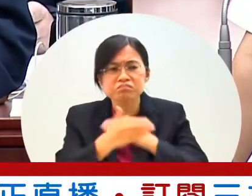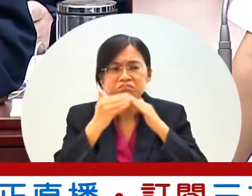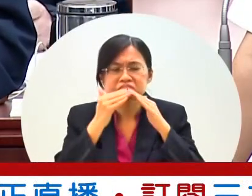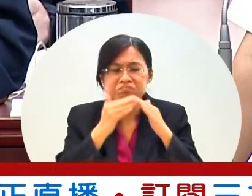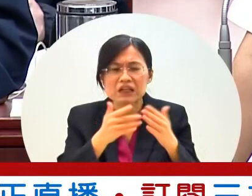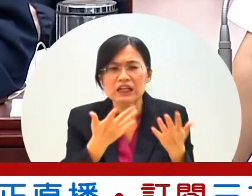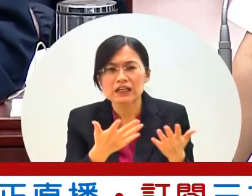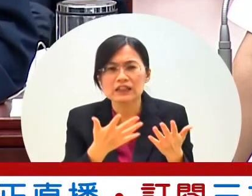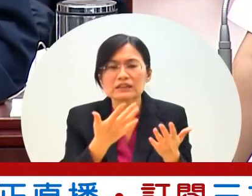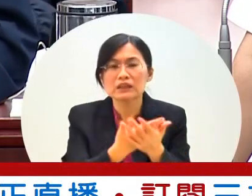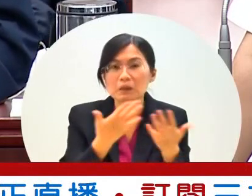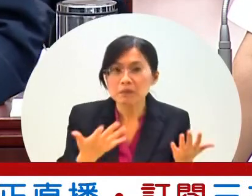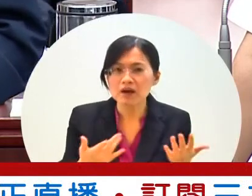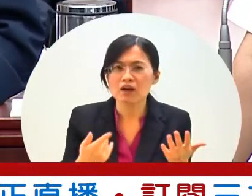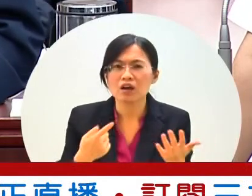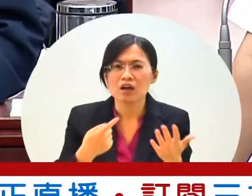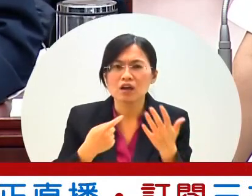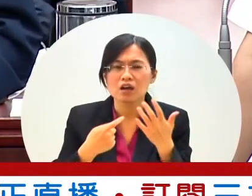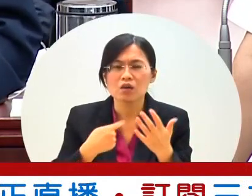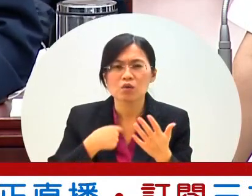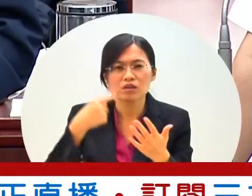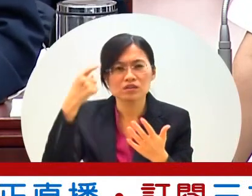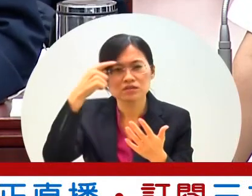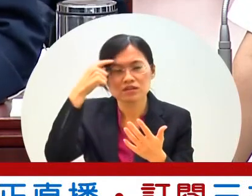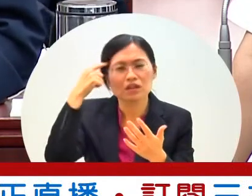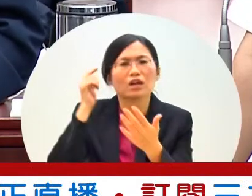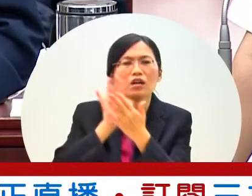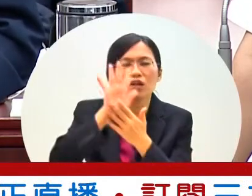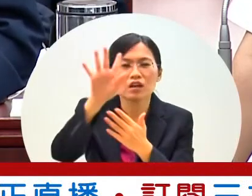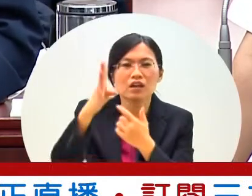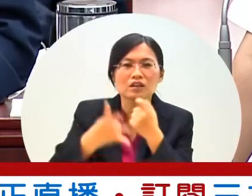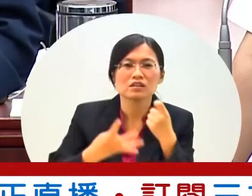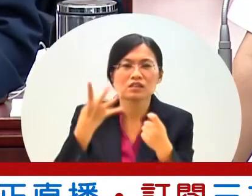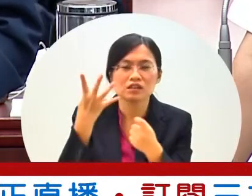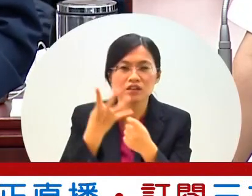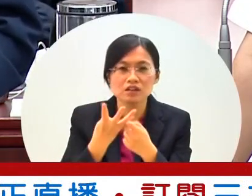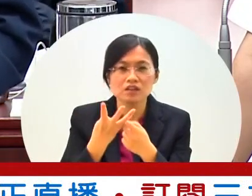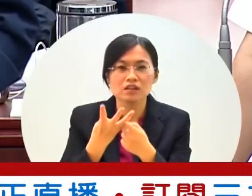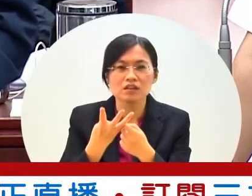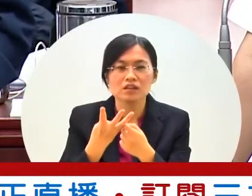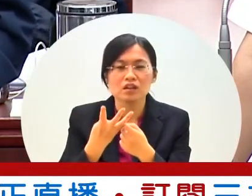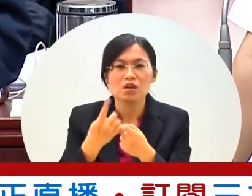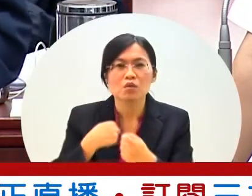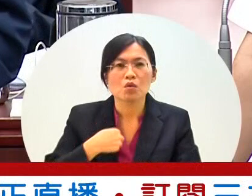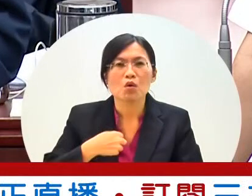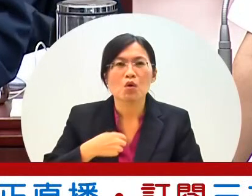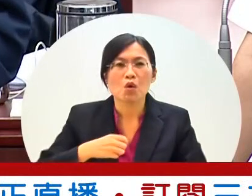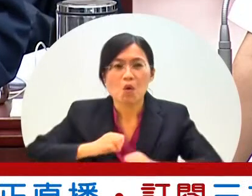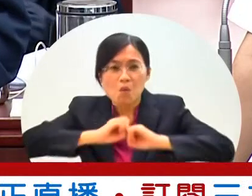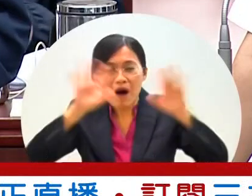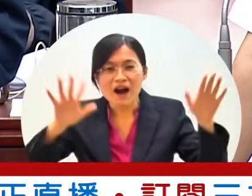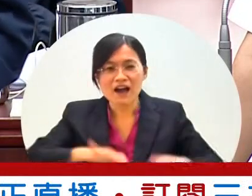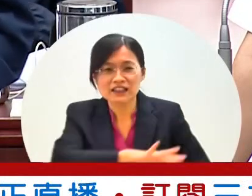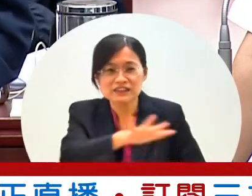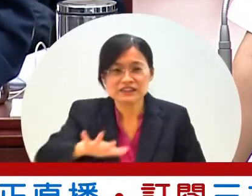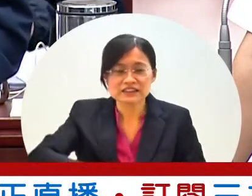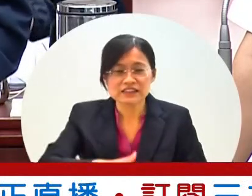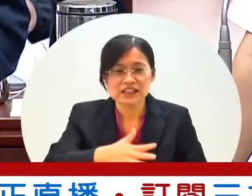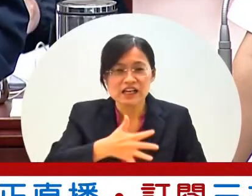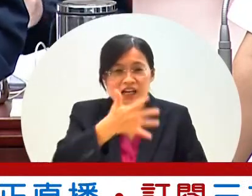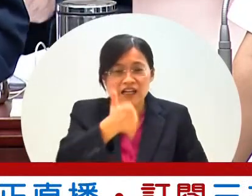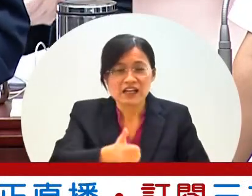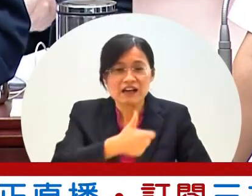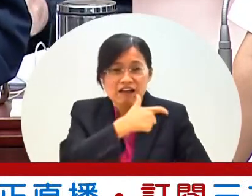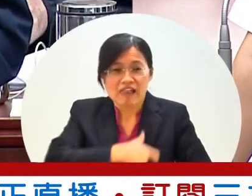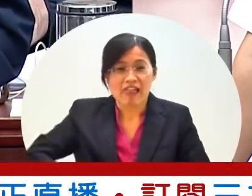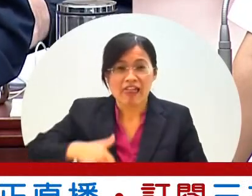得在未来的这个四年我在这里也向所有的总统候选人喊话，希望说在